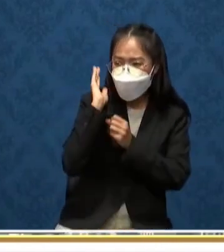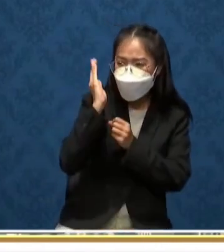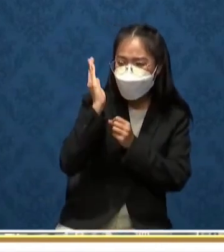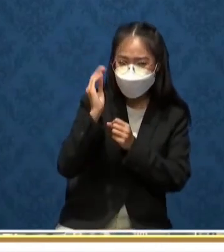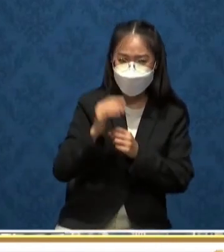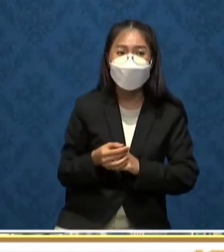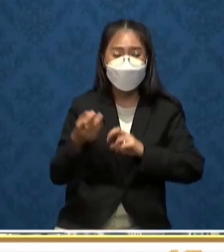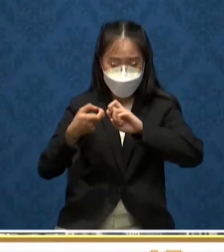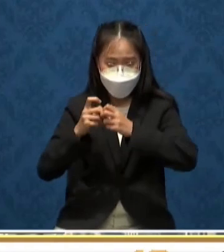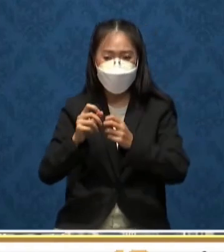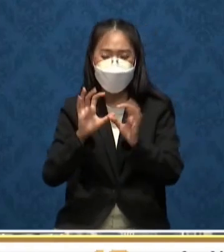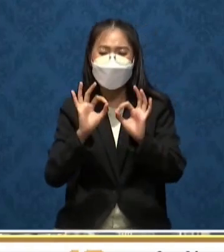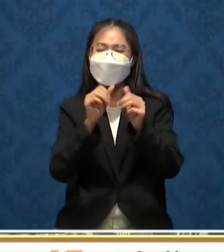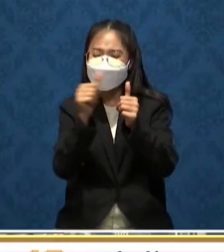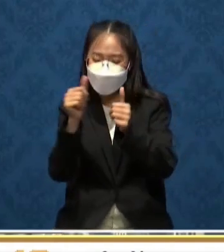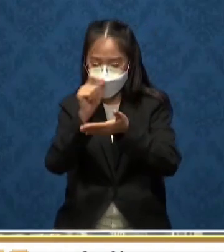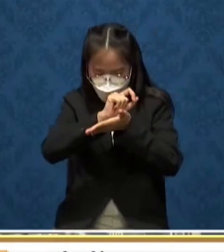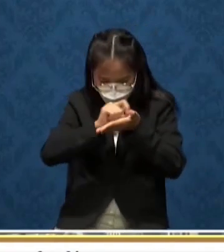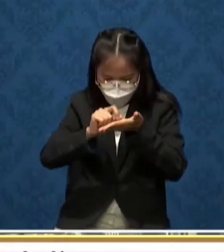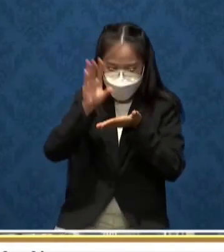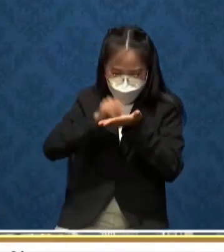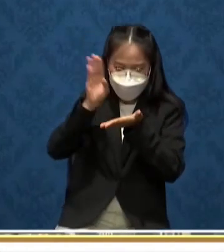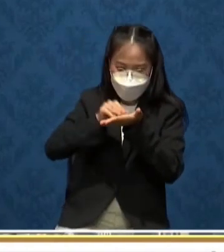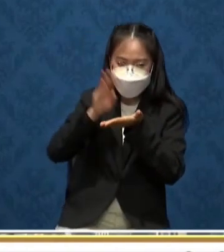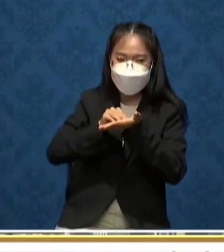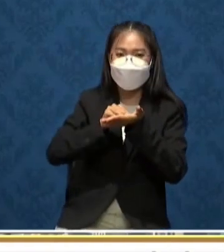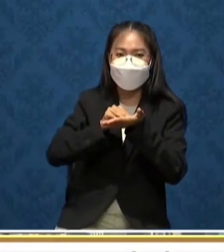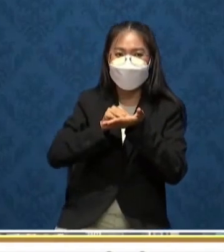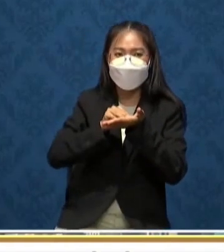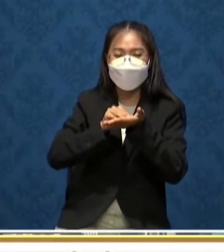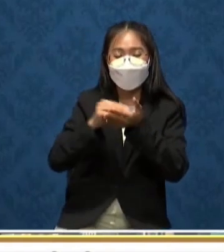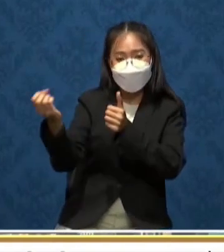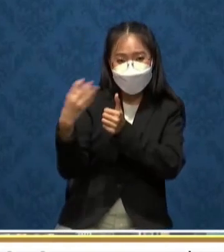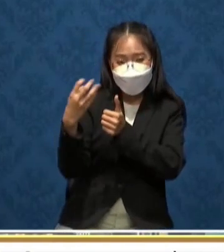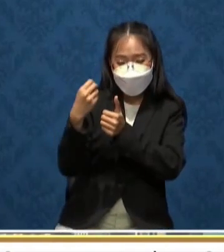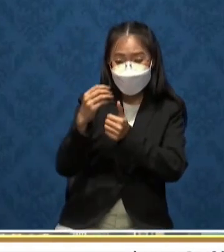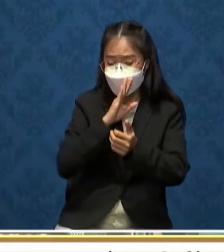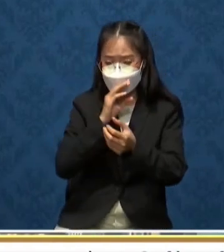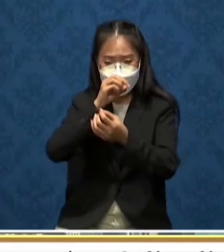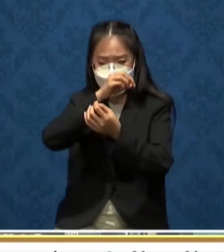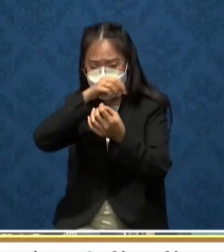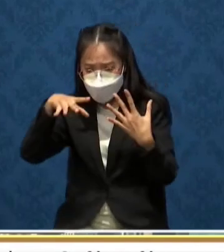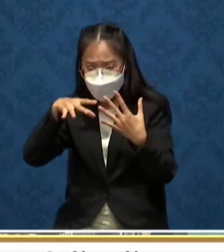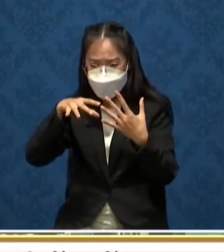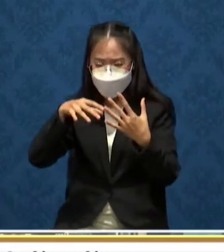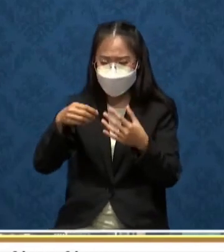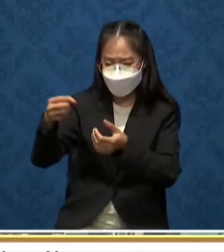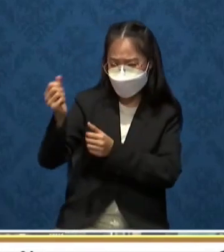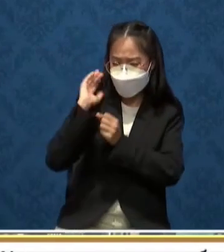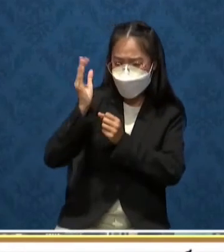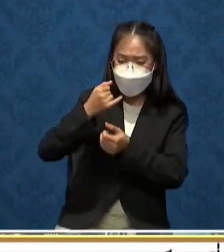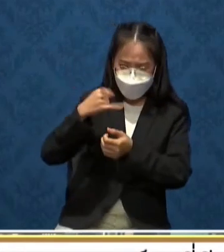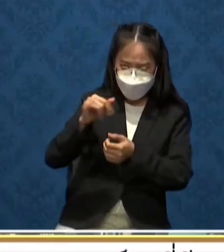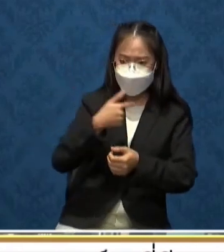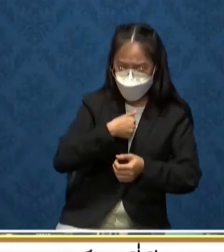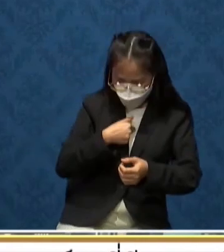เรื่องทด ๆ ผมก็รับไ้ผมก็จดไว้ หลายเรื่องที่มันไม่ตรงไม่ถูกต้อง ก็คงตให